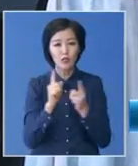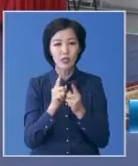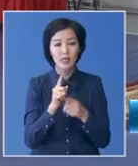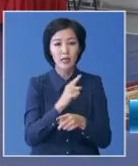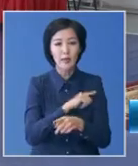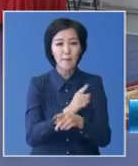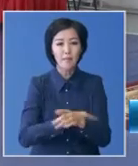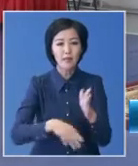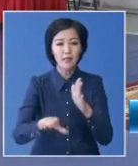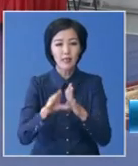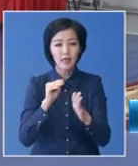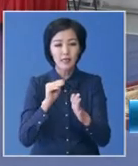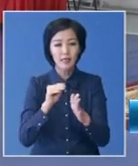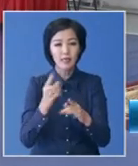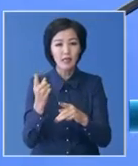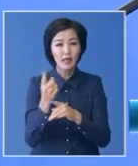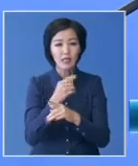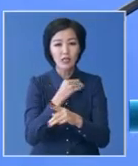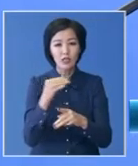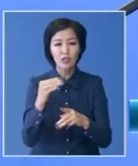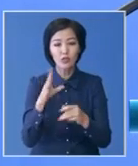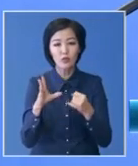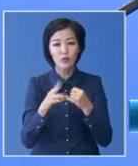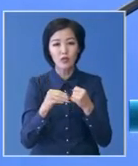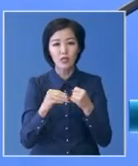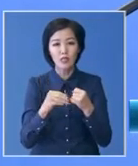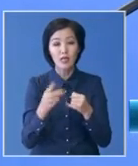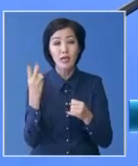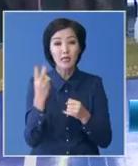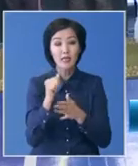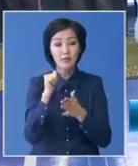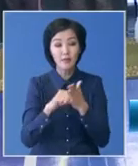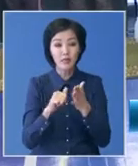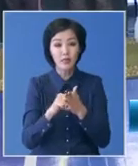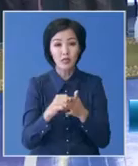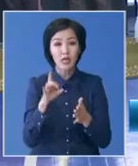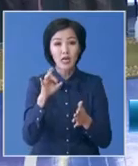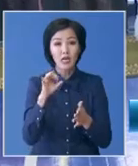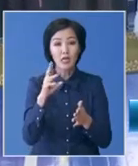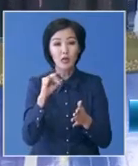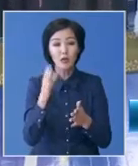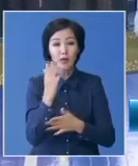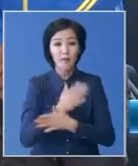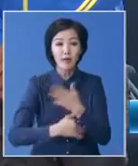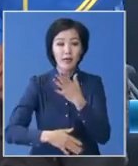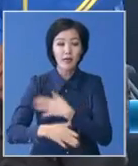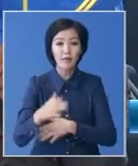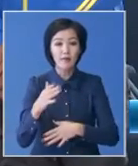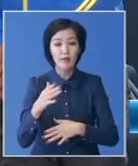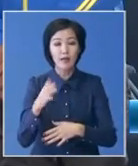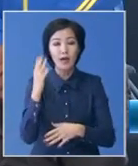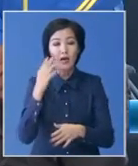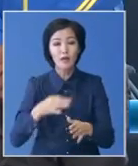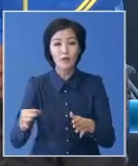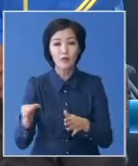болады. Ел кубогының алғашқы турнирі Жетісу өңірінде өтуіне екі себеп бар. Біріншісі, Риодағы паралимпиада ойындарында Алматы облысының өкілі